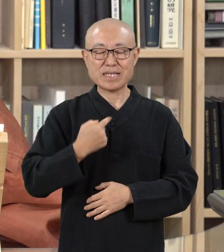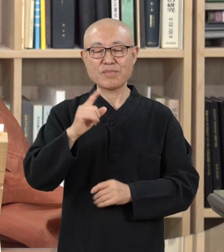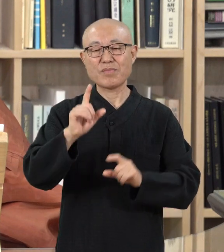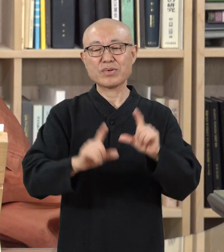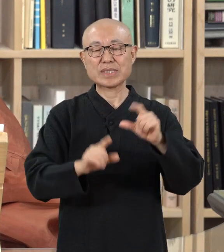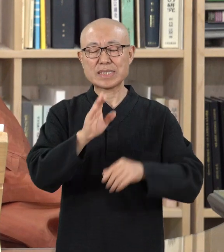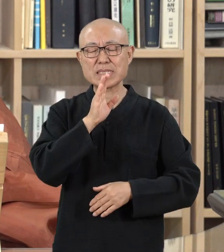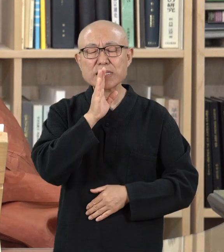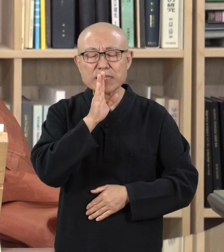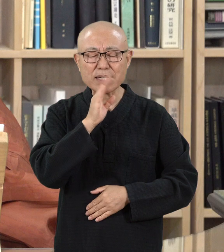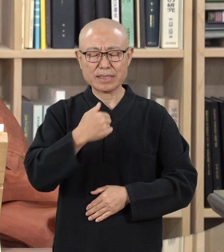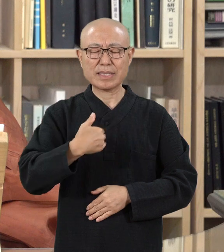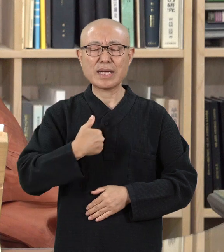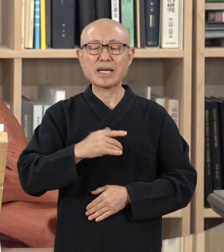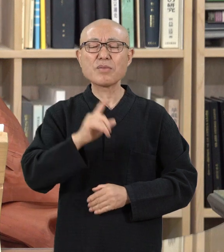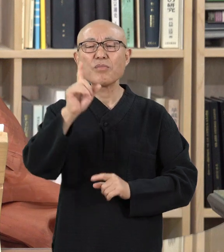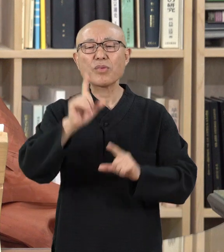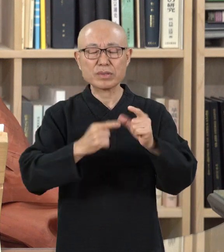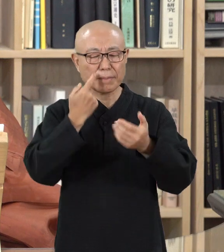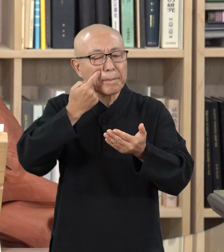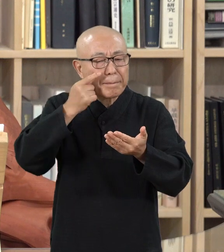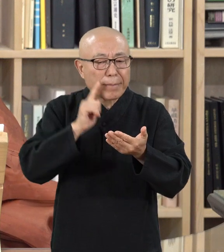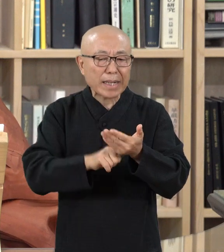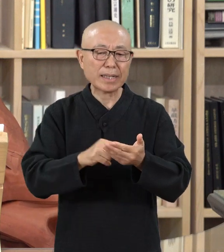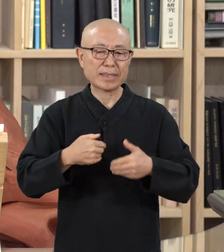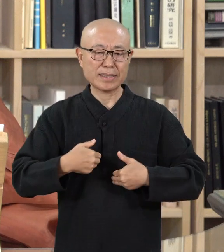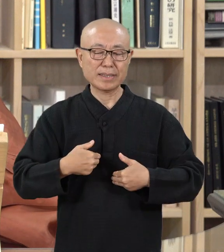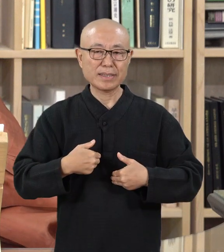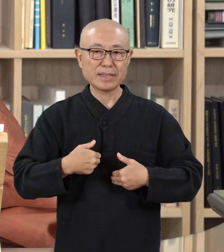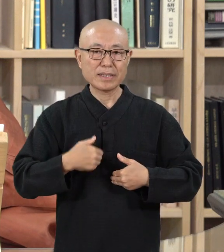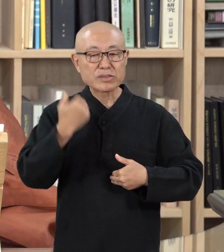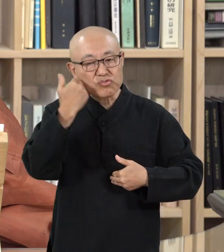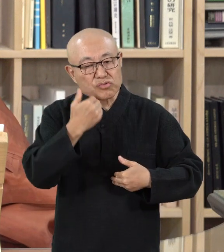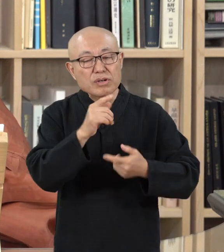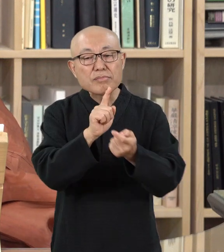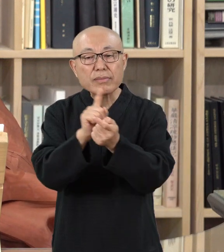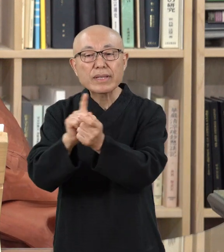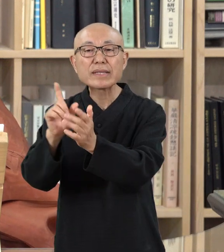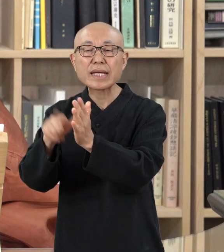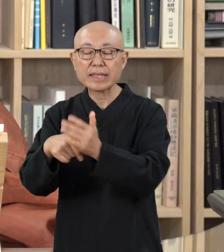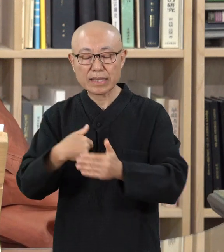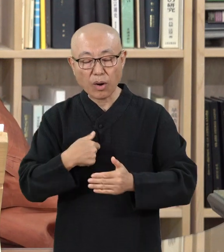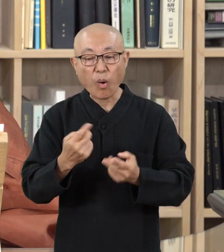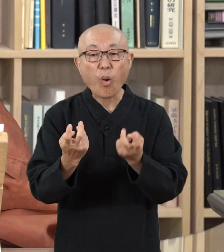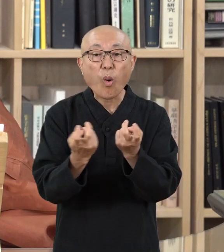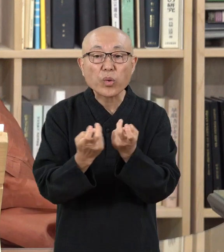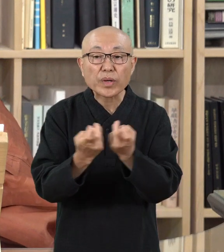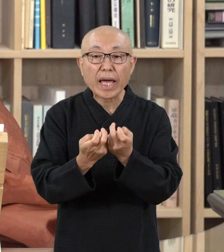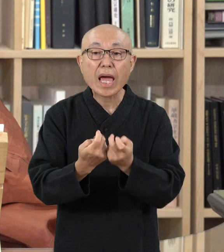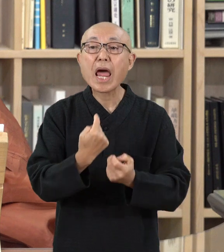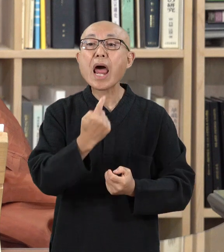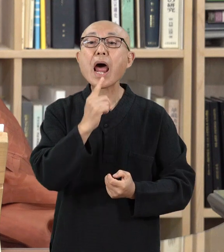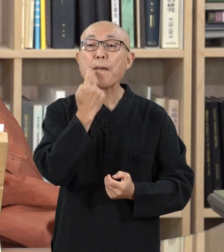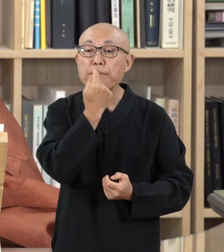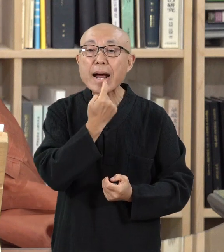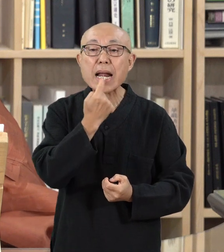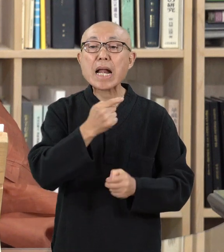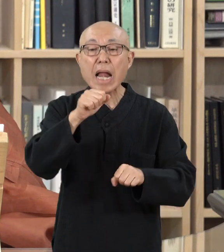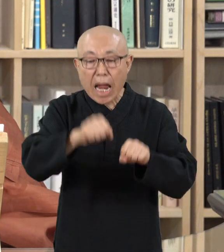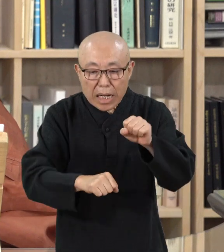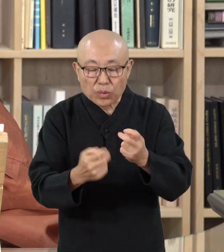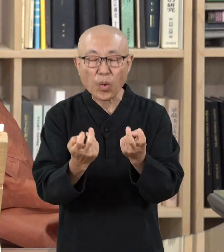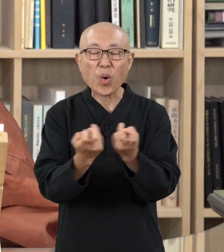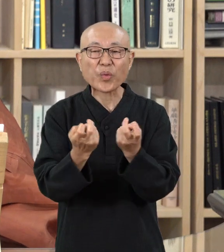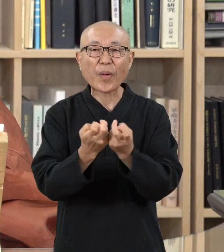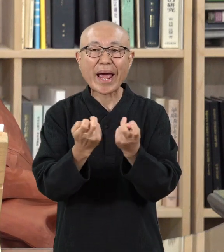모습, 참된 모습, 그리고 남과의 관계 속에 나는 어떻게 언행을 가져야 하고 어떤